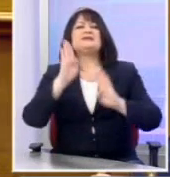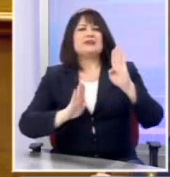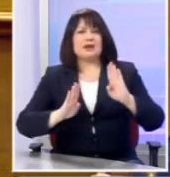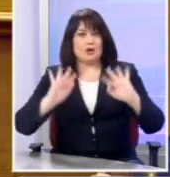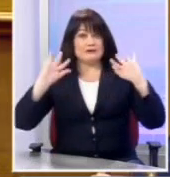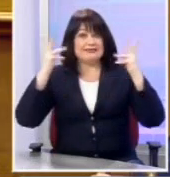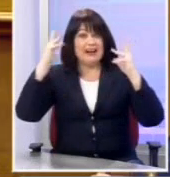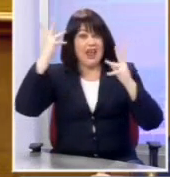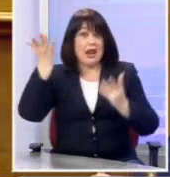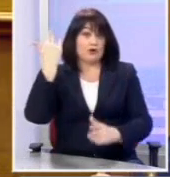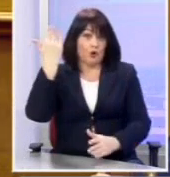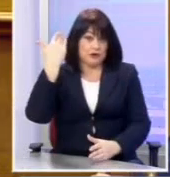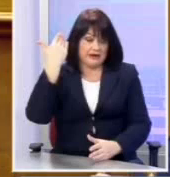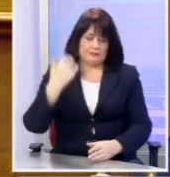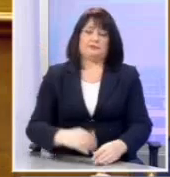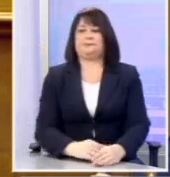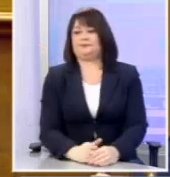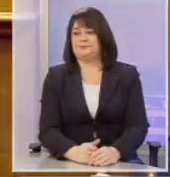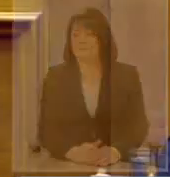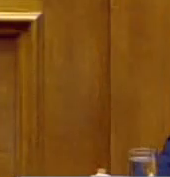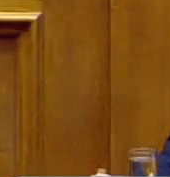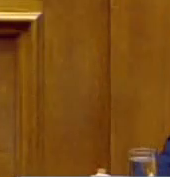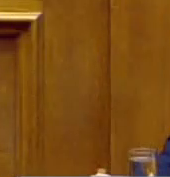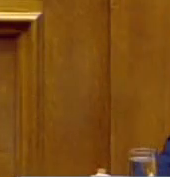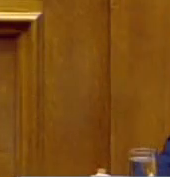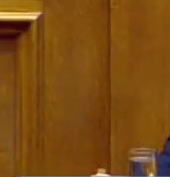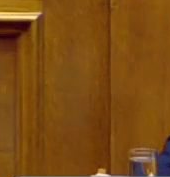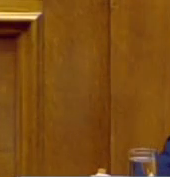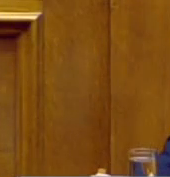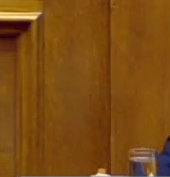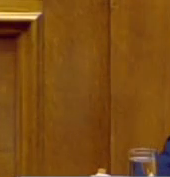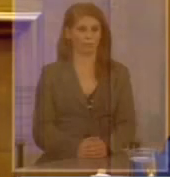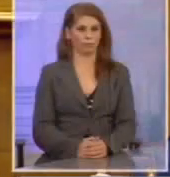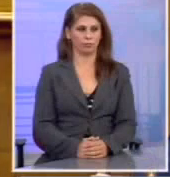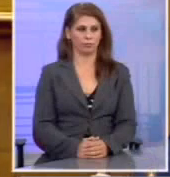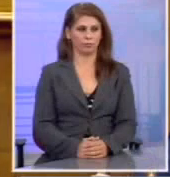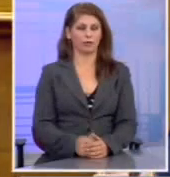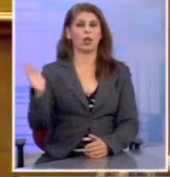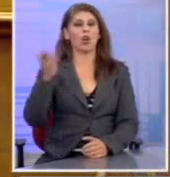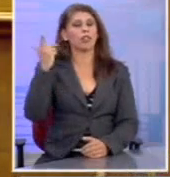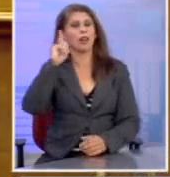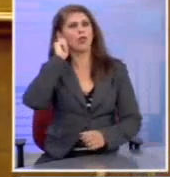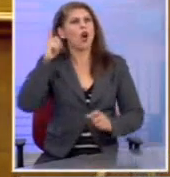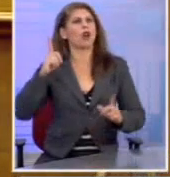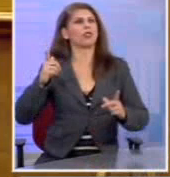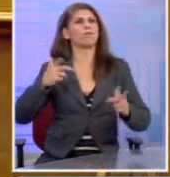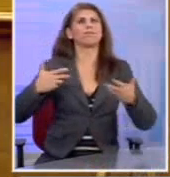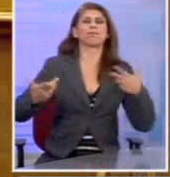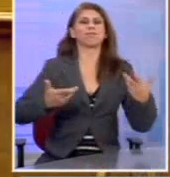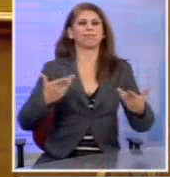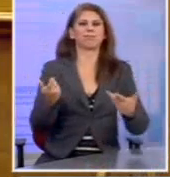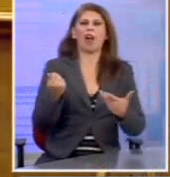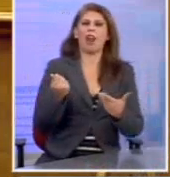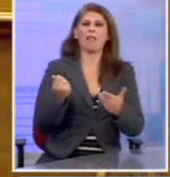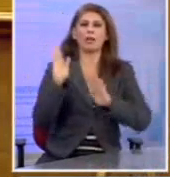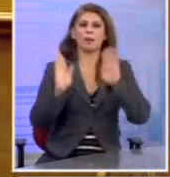είχε δημιουργηθεί. Και όταν η γιορτή τελείωσε και η φούσκα του χρηματιστηρίου έσκασε, θύματα